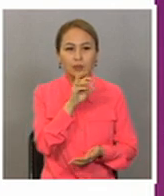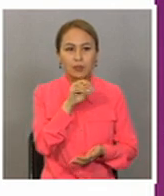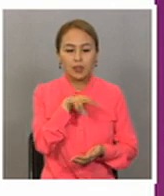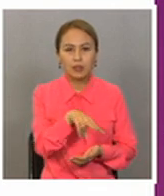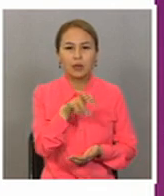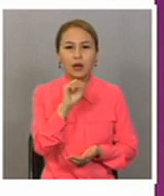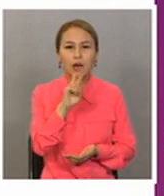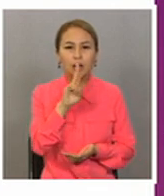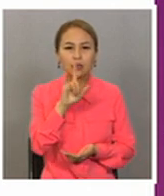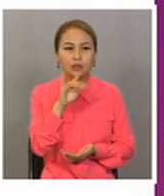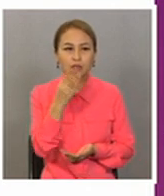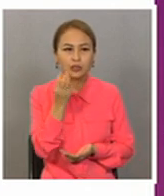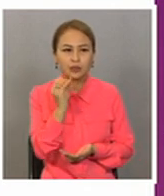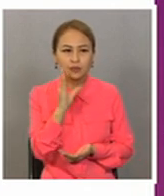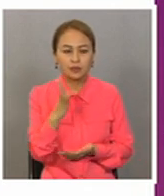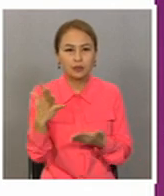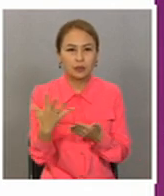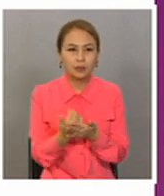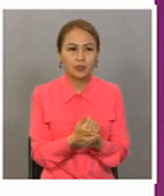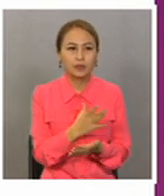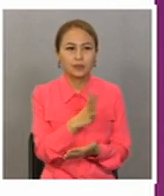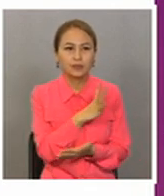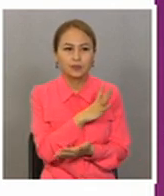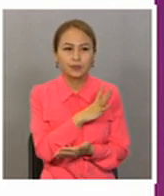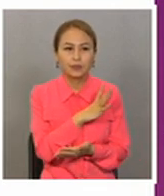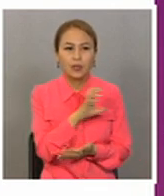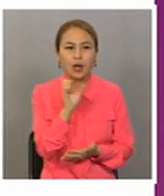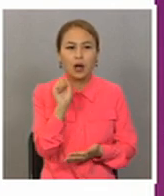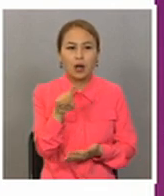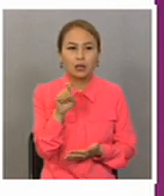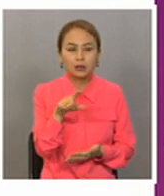Оны археолог Кемел Ақышып тапқан.